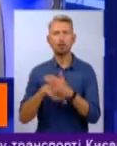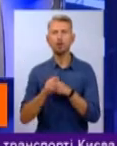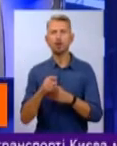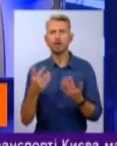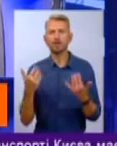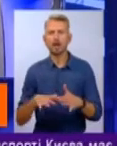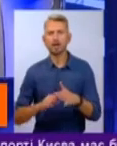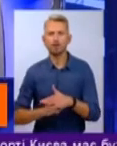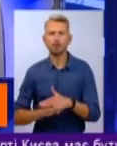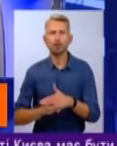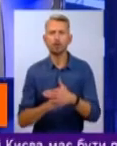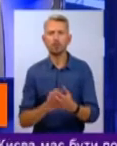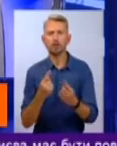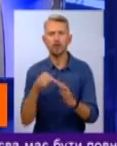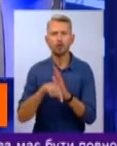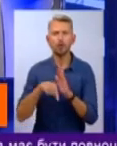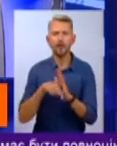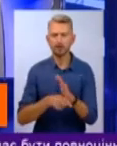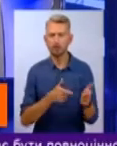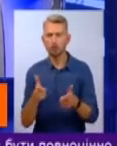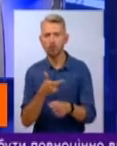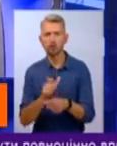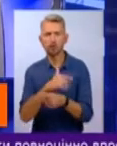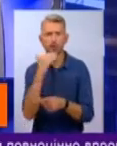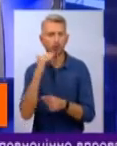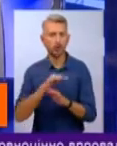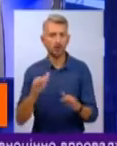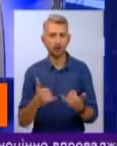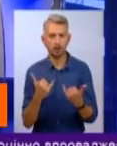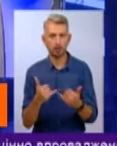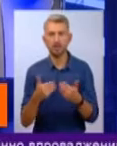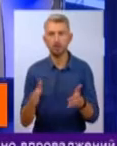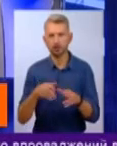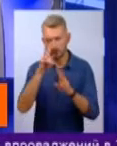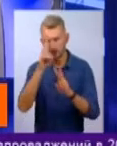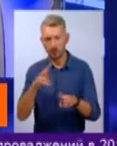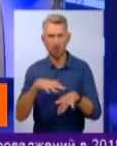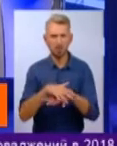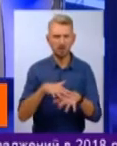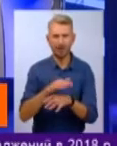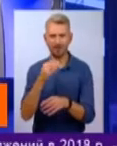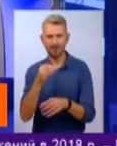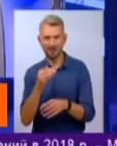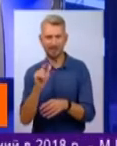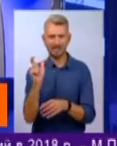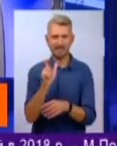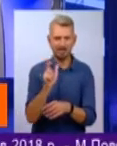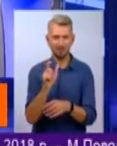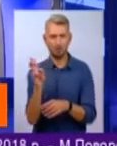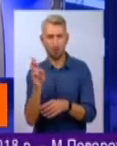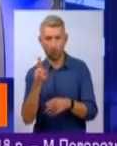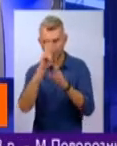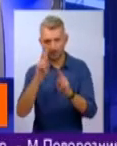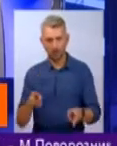втратили фундаментальний контекст підготовки. Дуже багато дітей сьогодні, ну, випускників не знають ні математики, ні фізики, ні хімії, ні біології.